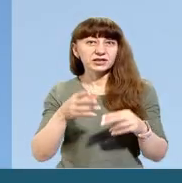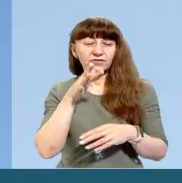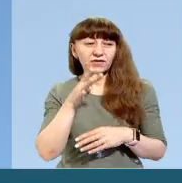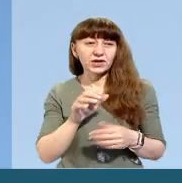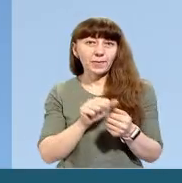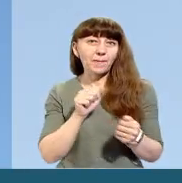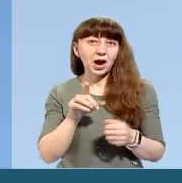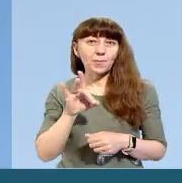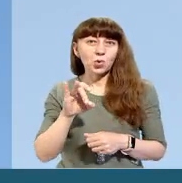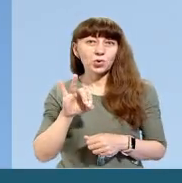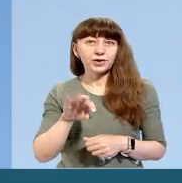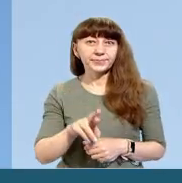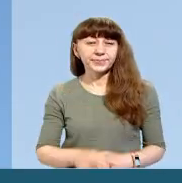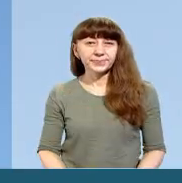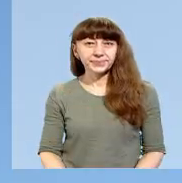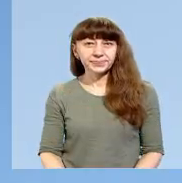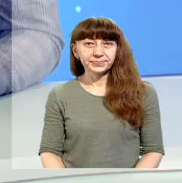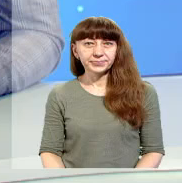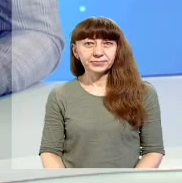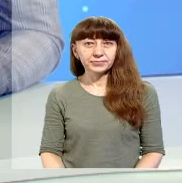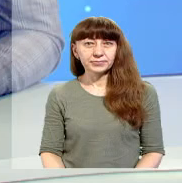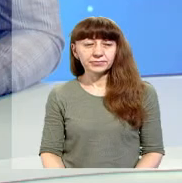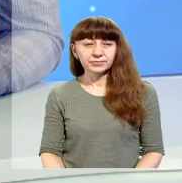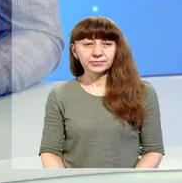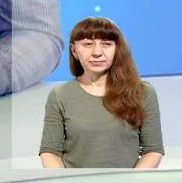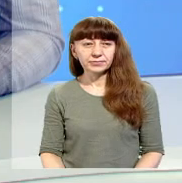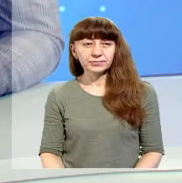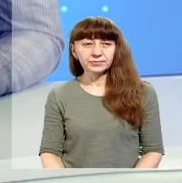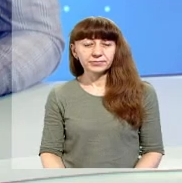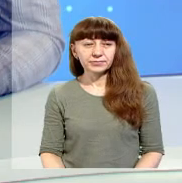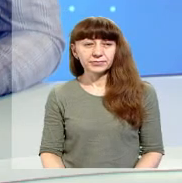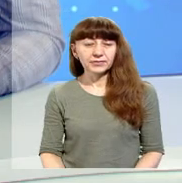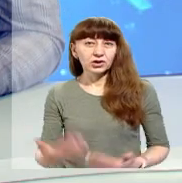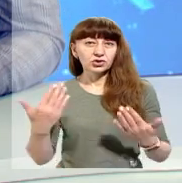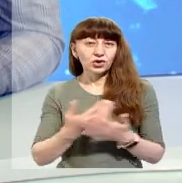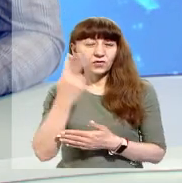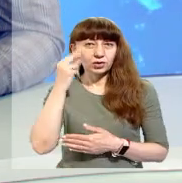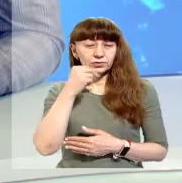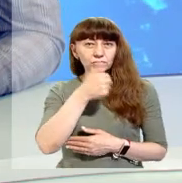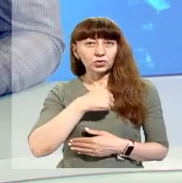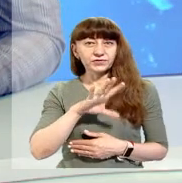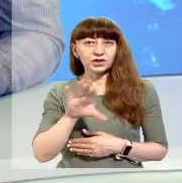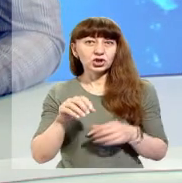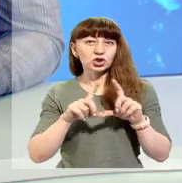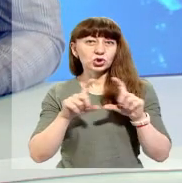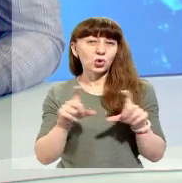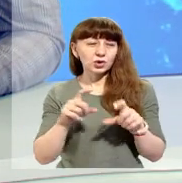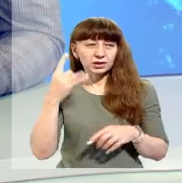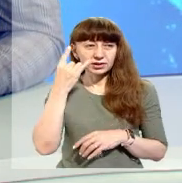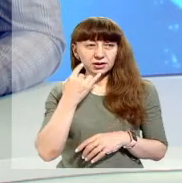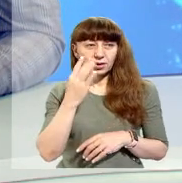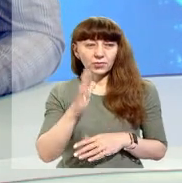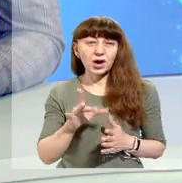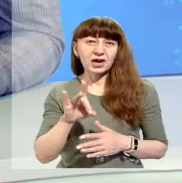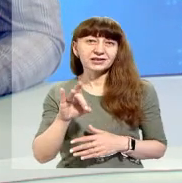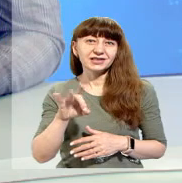Нұрханұлы, Радион Бабич, Қостанай телеарнасы. Жаңа оқу жылынан бастап, Қазақстанның барлық мектебінде «Дос болайық»